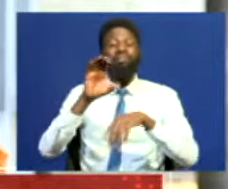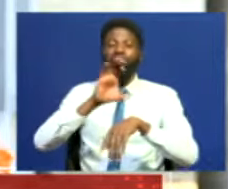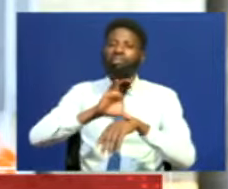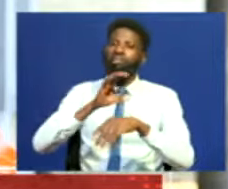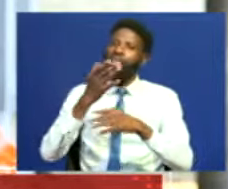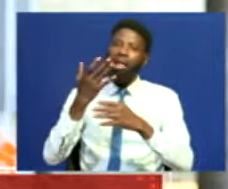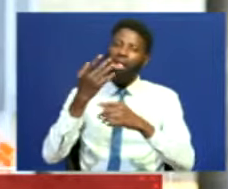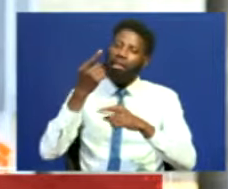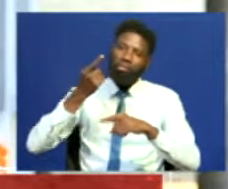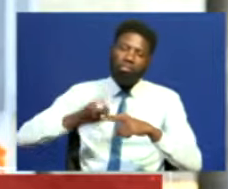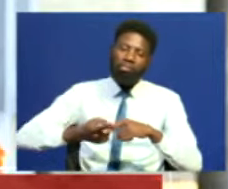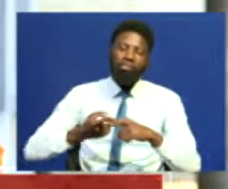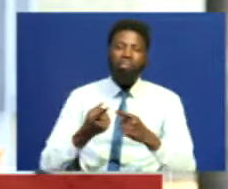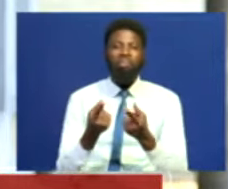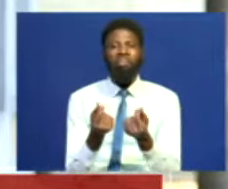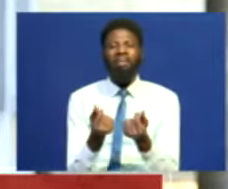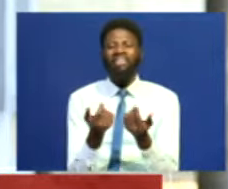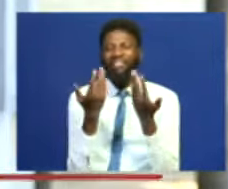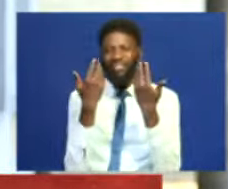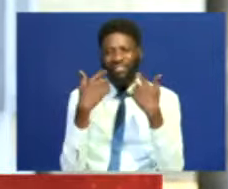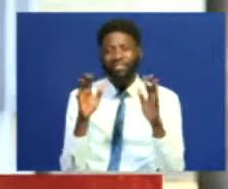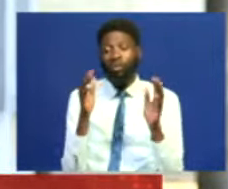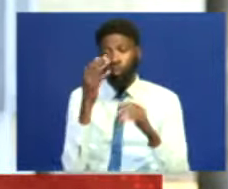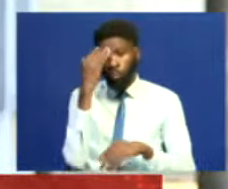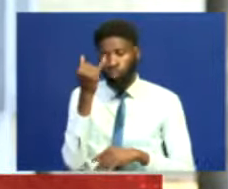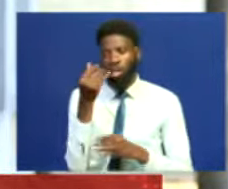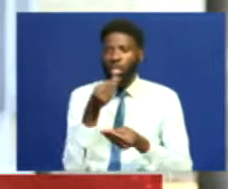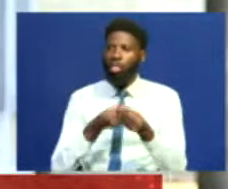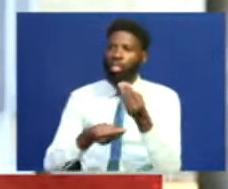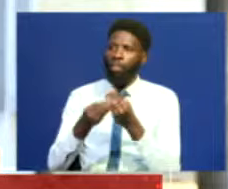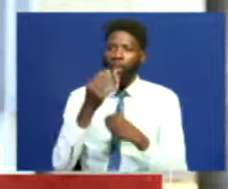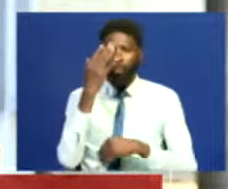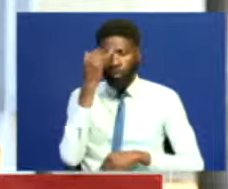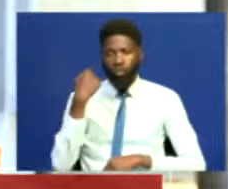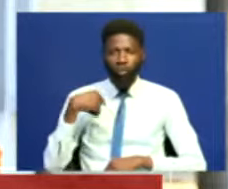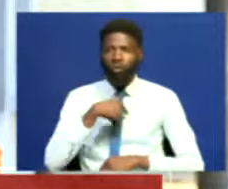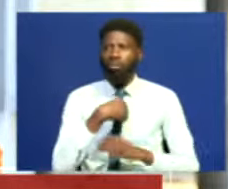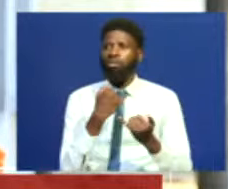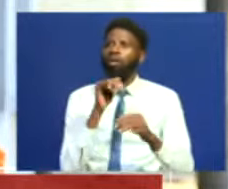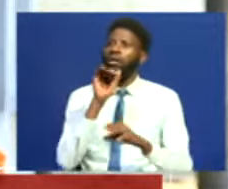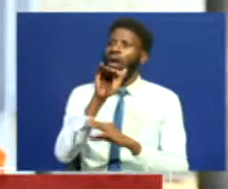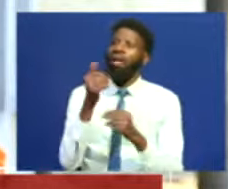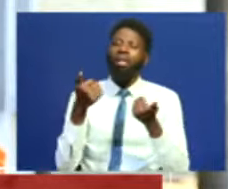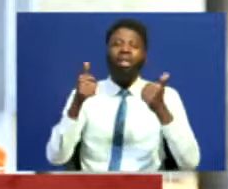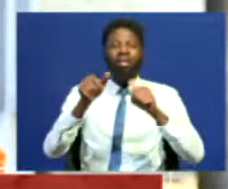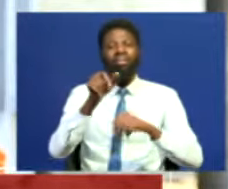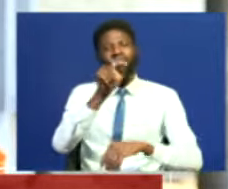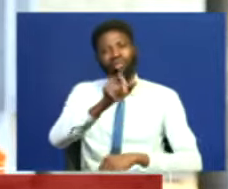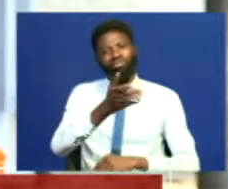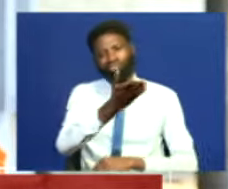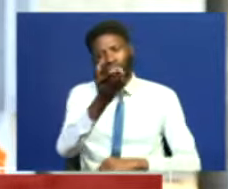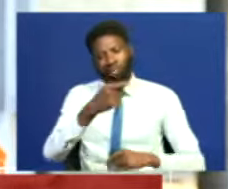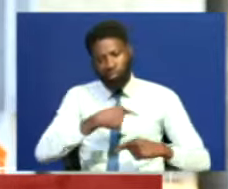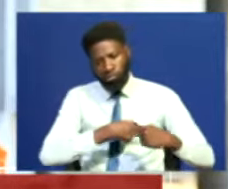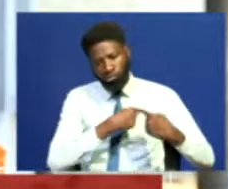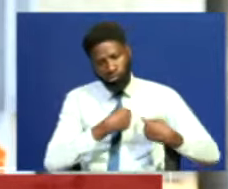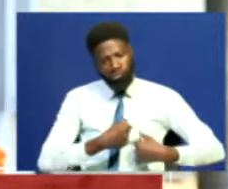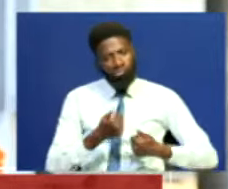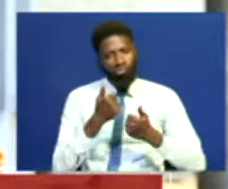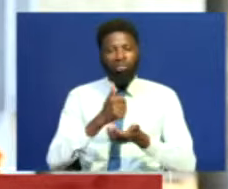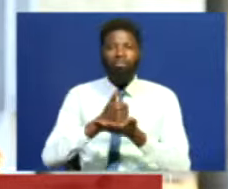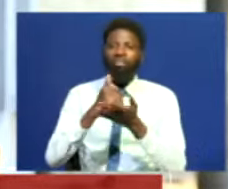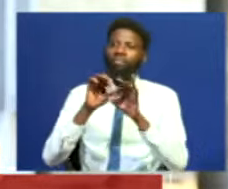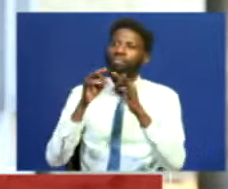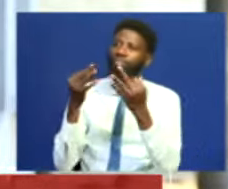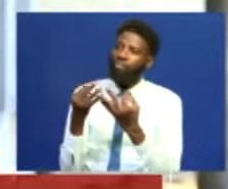economy, and that is why we are reaching out to any well-wisher to help this family for Fyona to get a